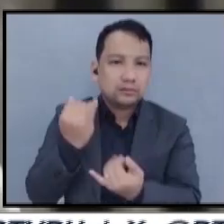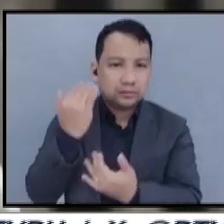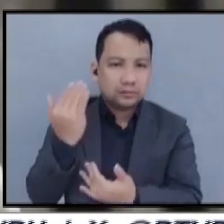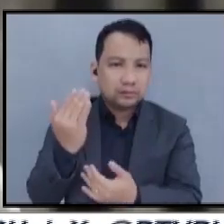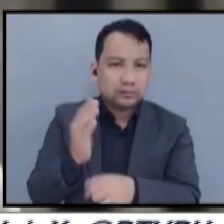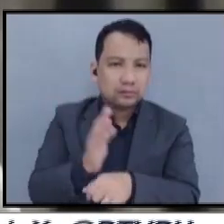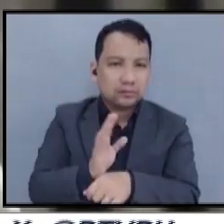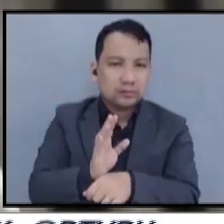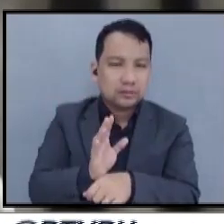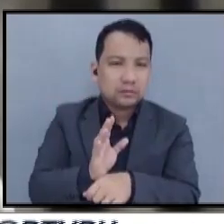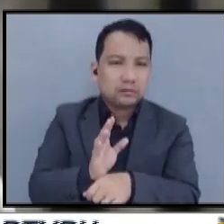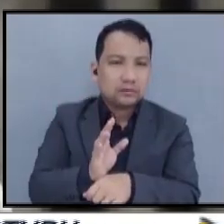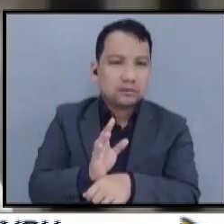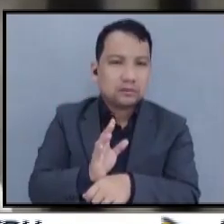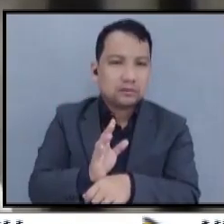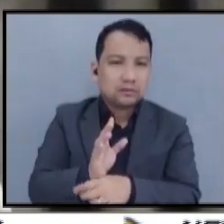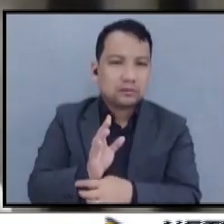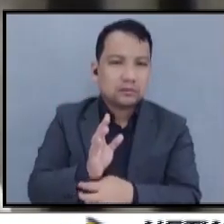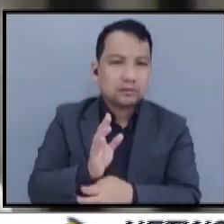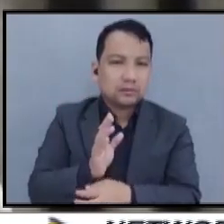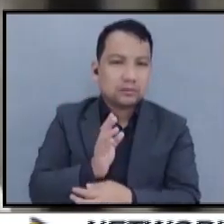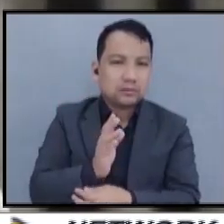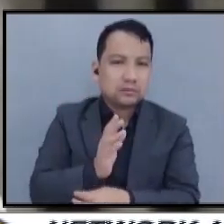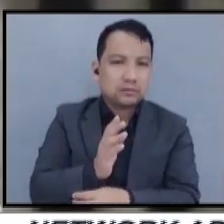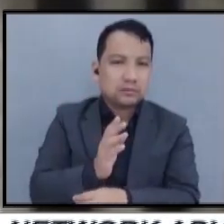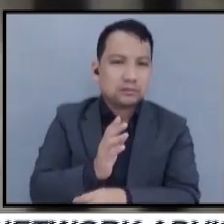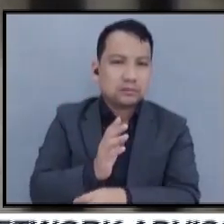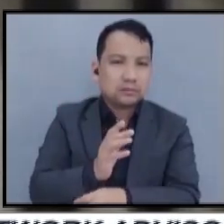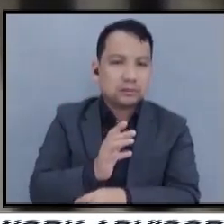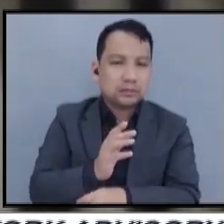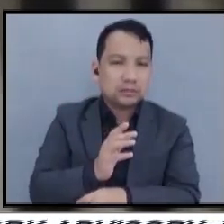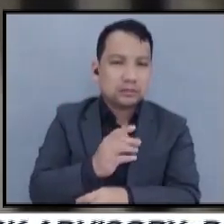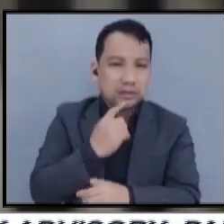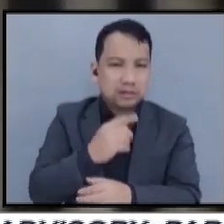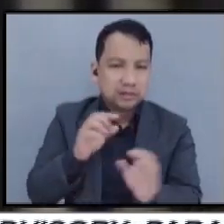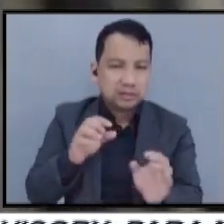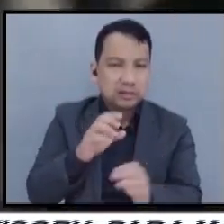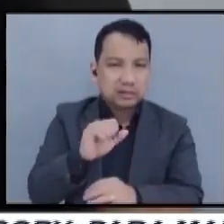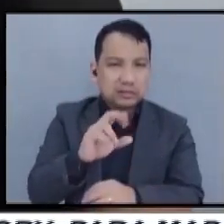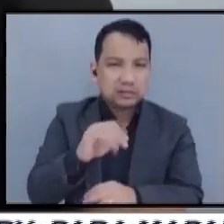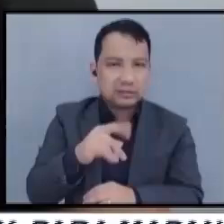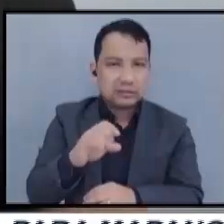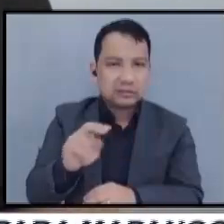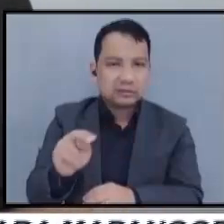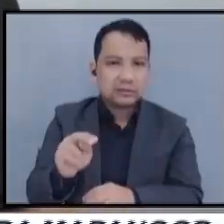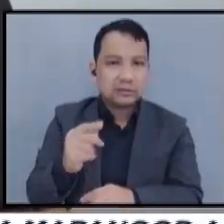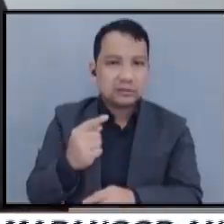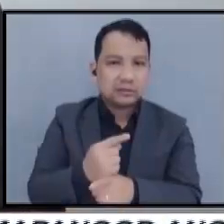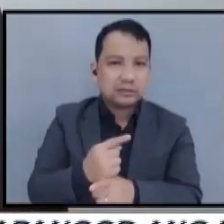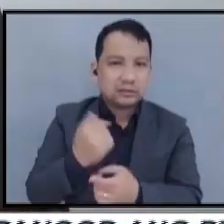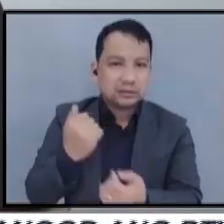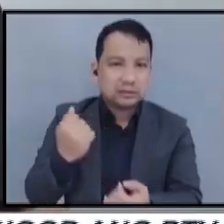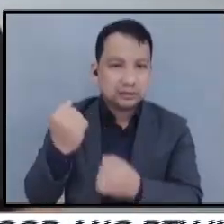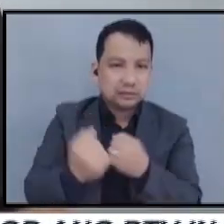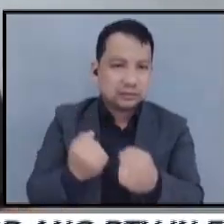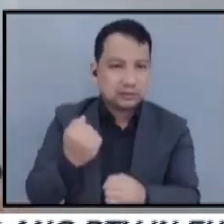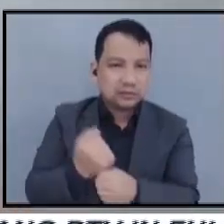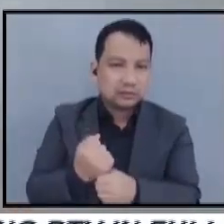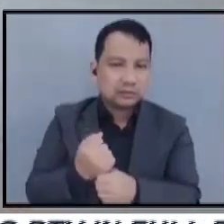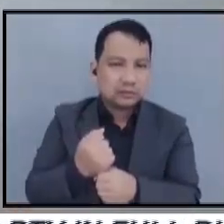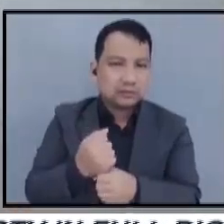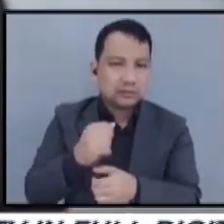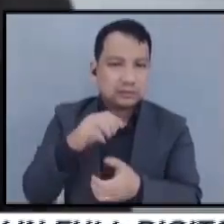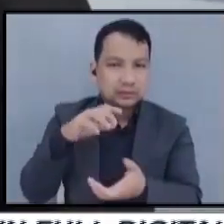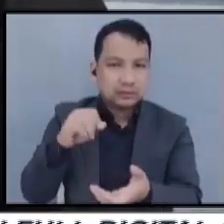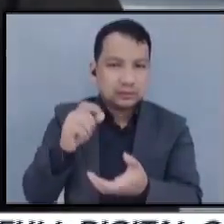na suspense adventure so thank you po the Ngayong taon nakatakdang kuna ng nasabing pelikula